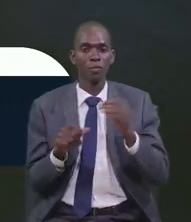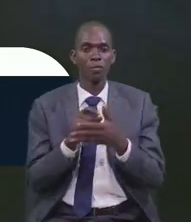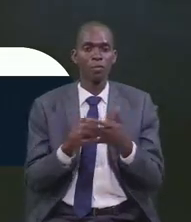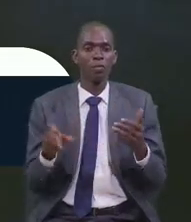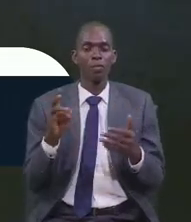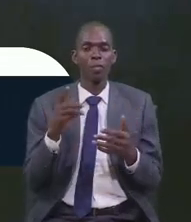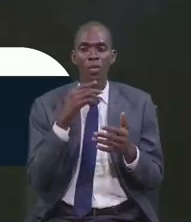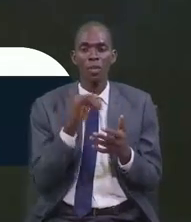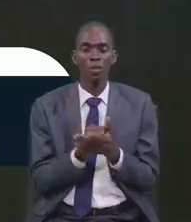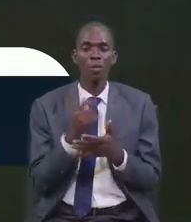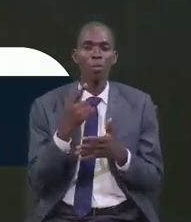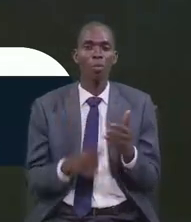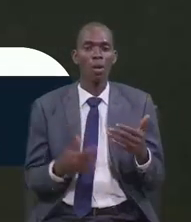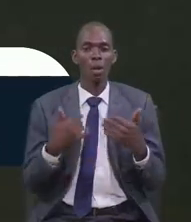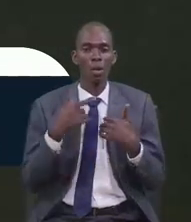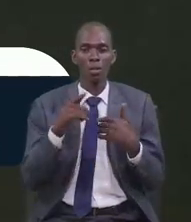Psaume 50, verset 16.